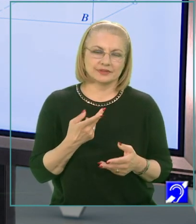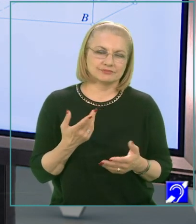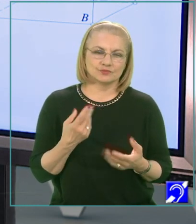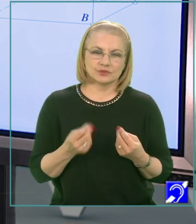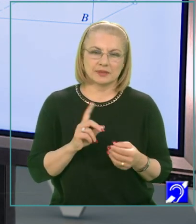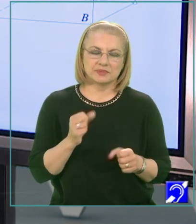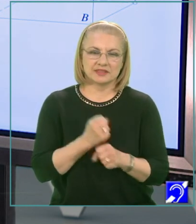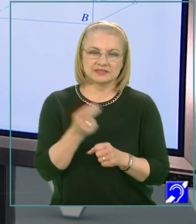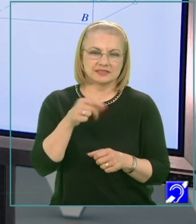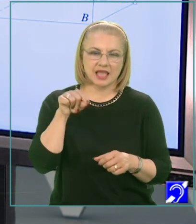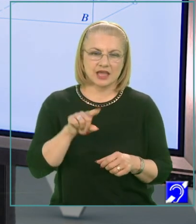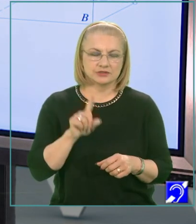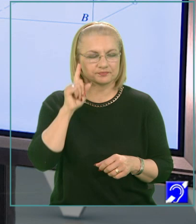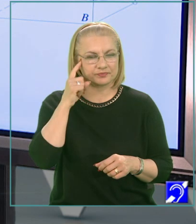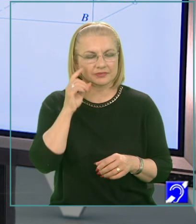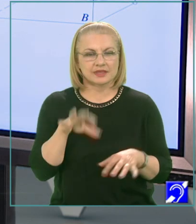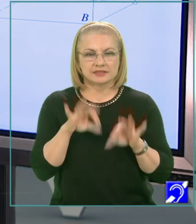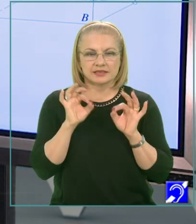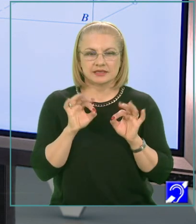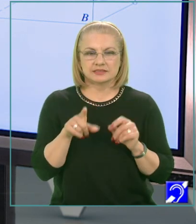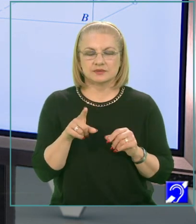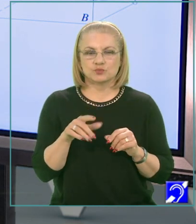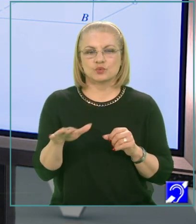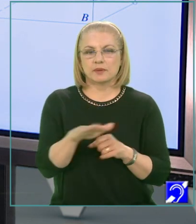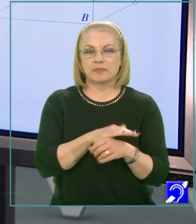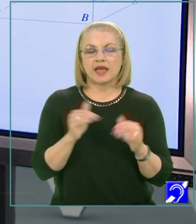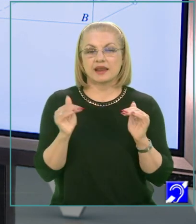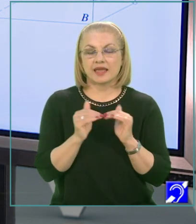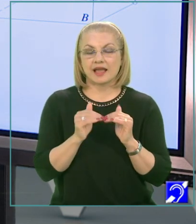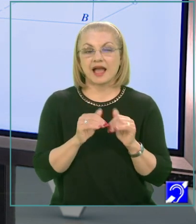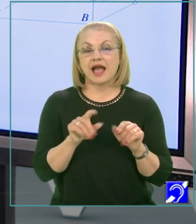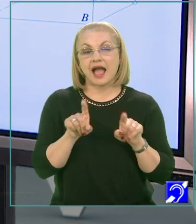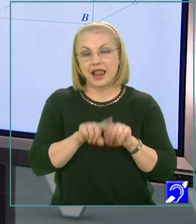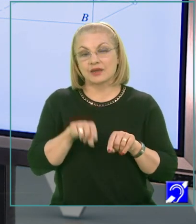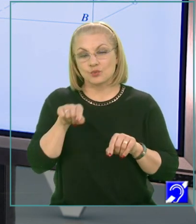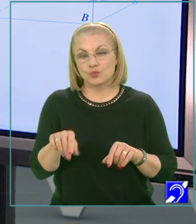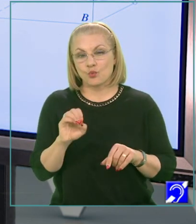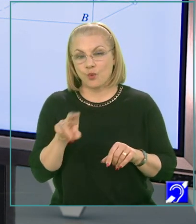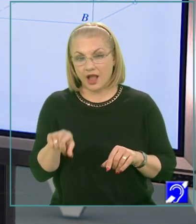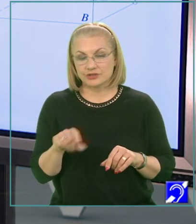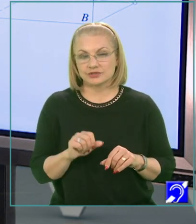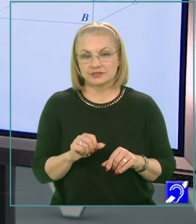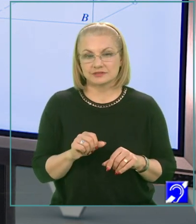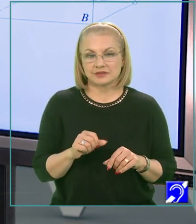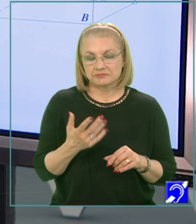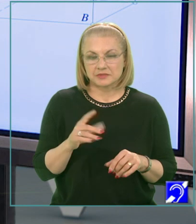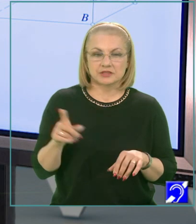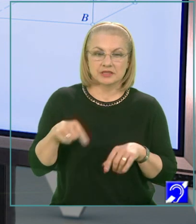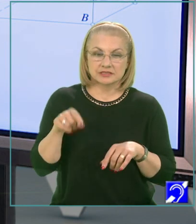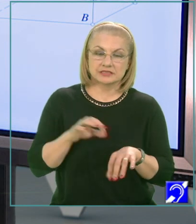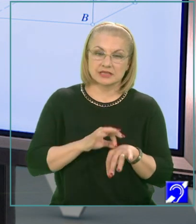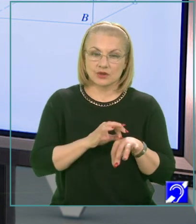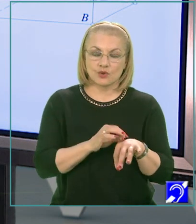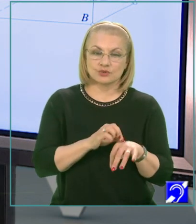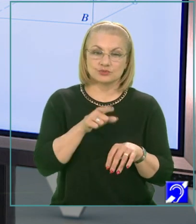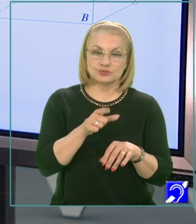găsim un plan egal cu acesta, mai mare, care să ne conducă la acea